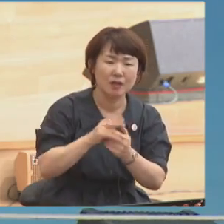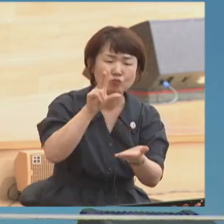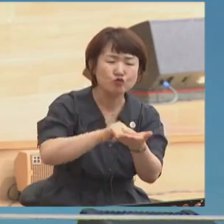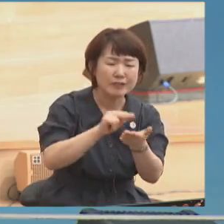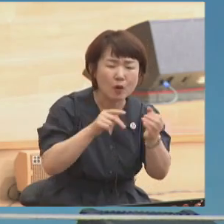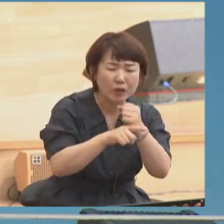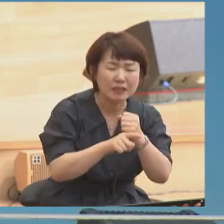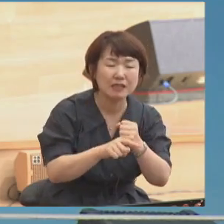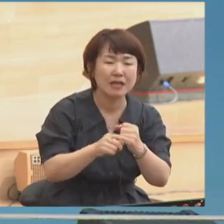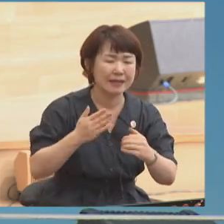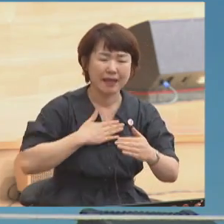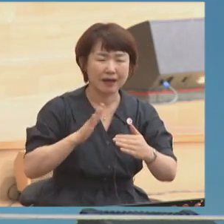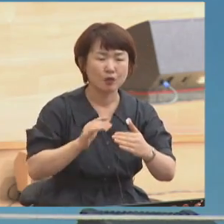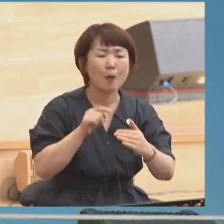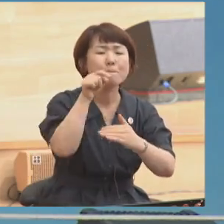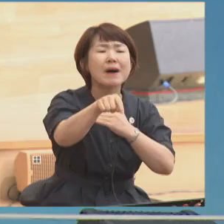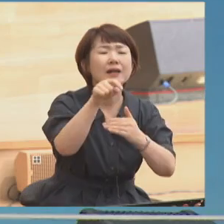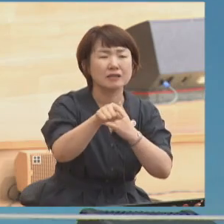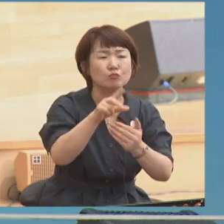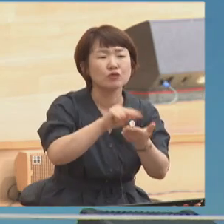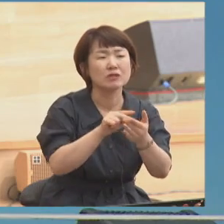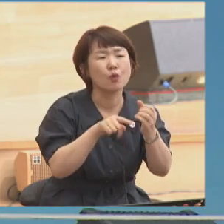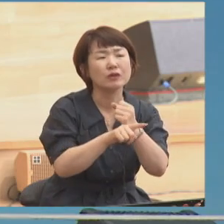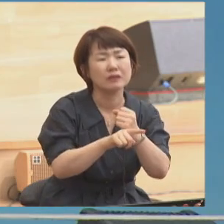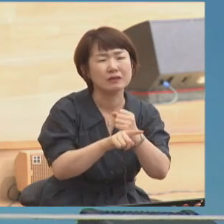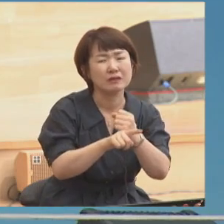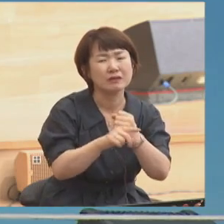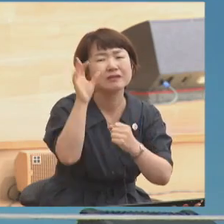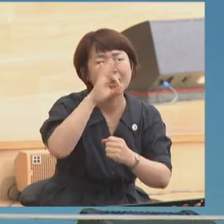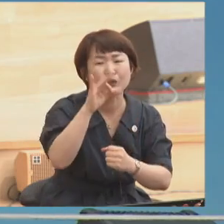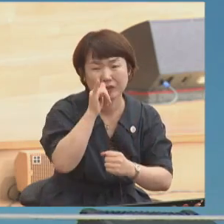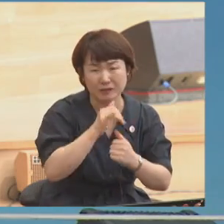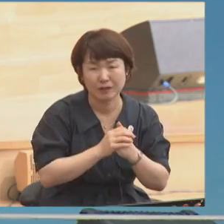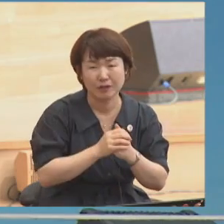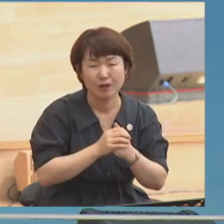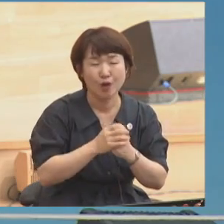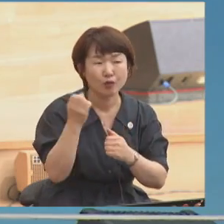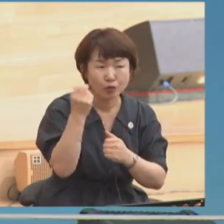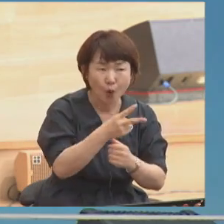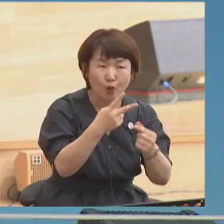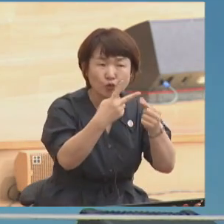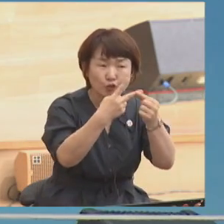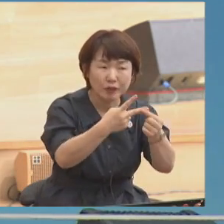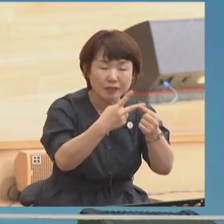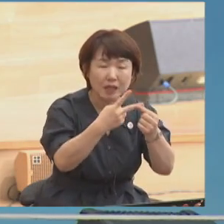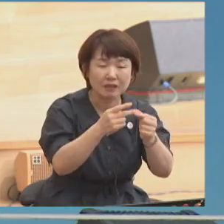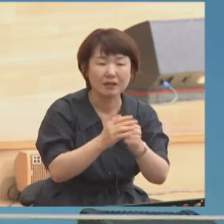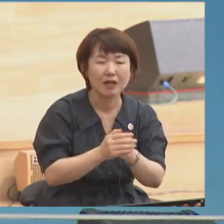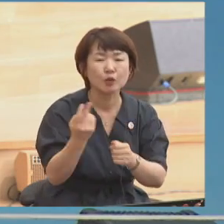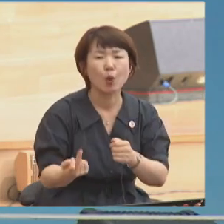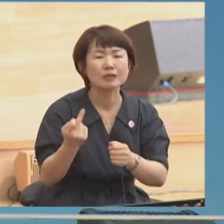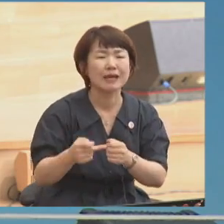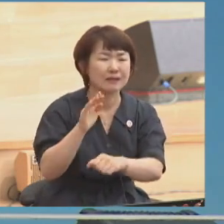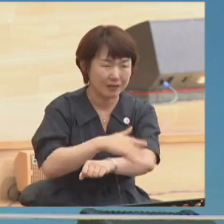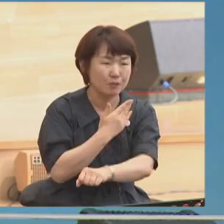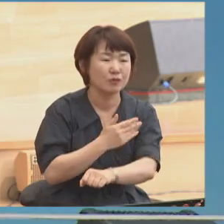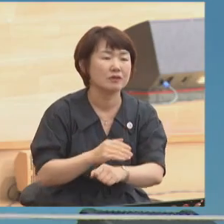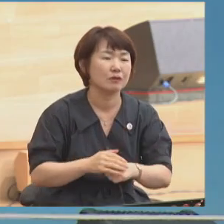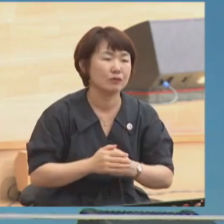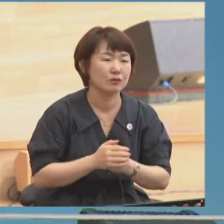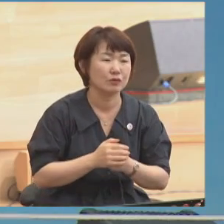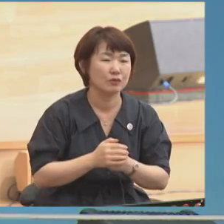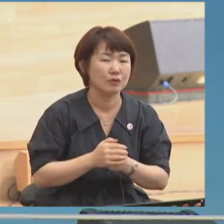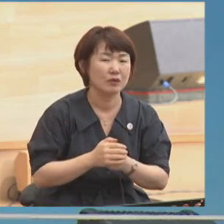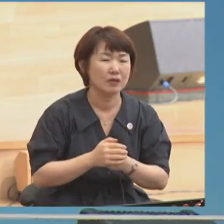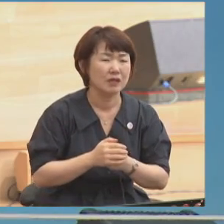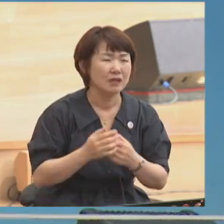원인을 밖에서 찾았어요. 또 하나 문제의 원인을 밖에서 찾았는데 누구에서 찾았냐? 아벨에게서.